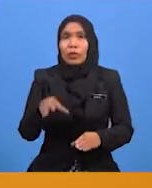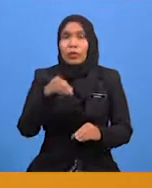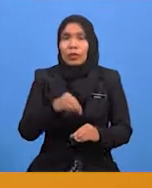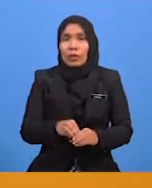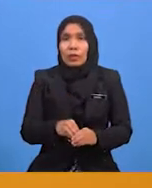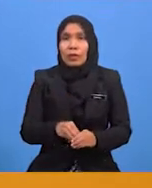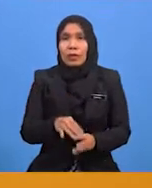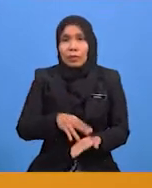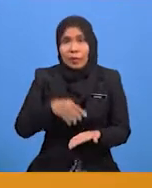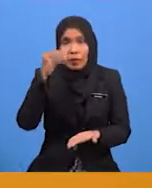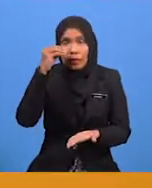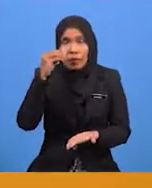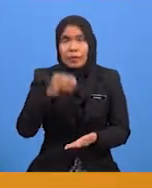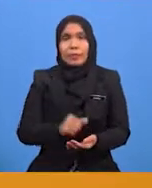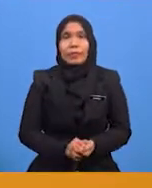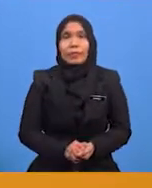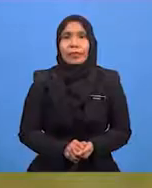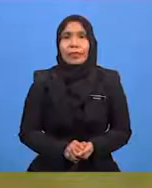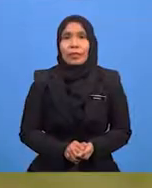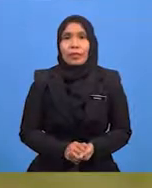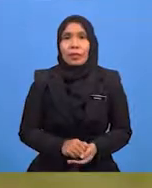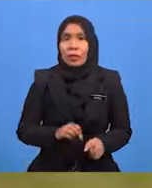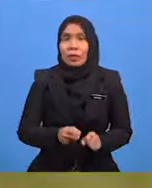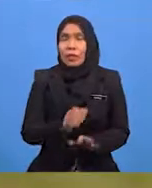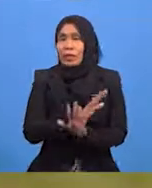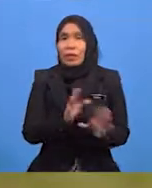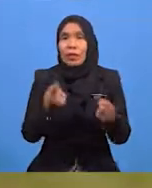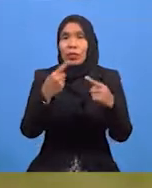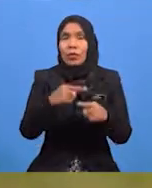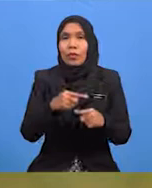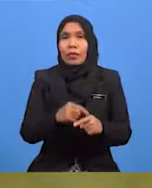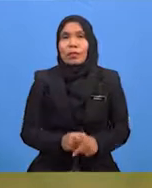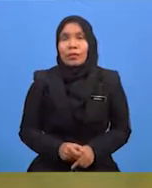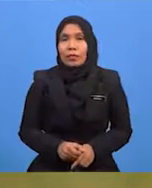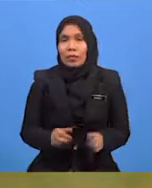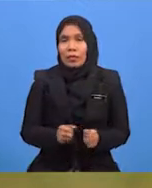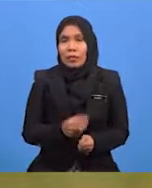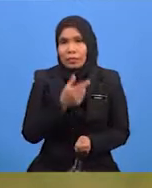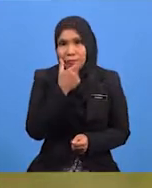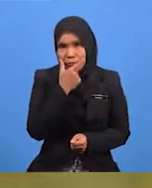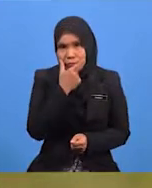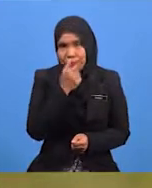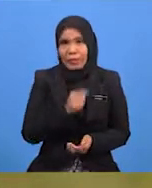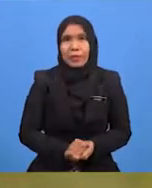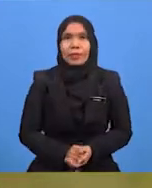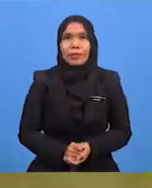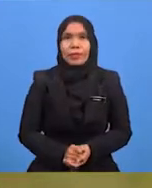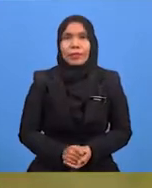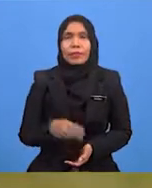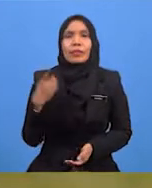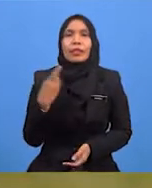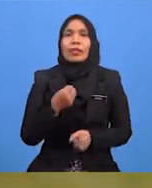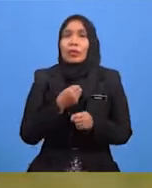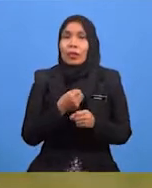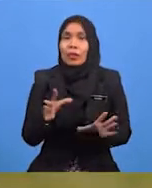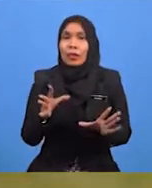pulang dengan kekecewaan. Baiklah, murid-murid, kita telah pun selesai mengkaji maksud